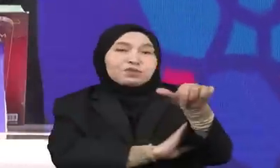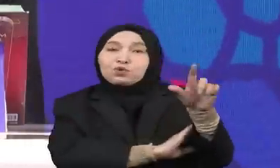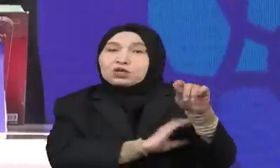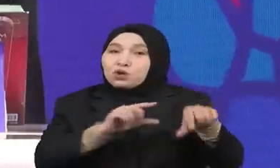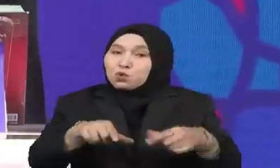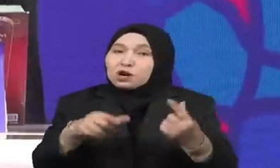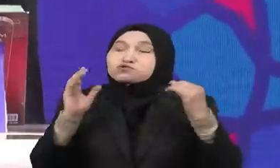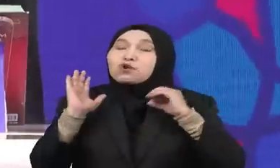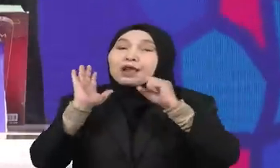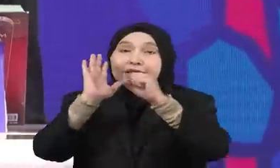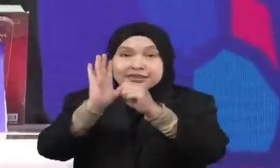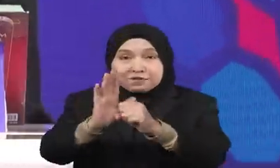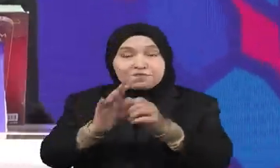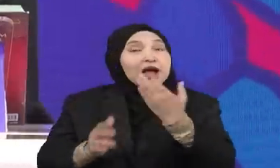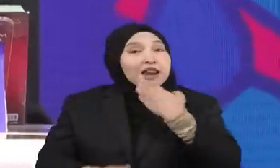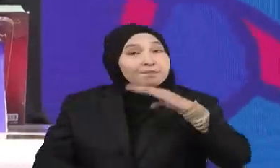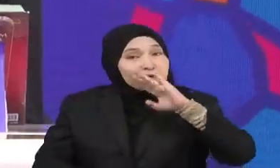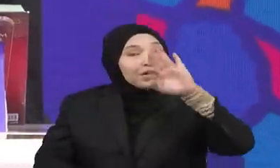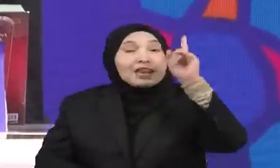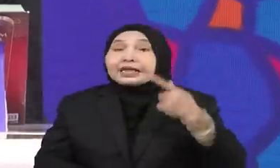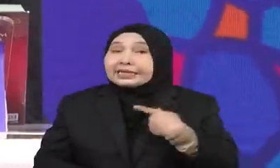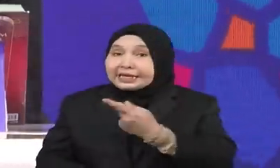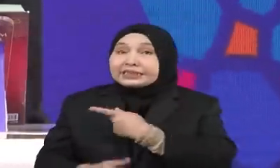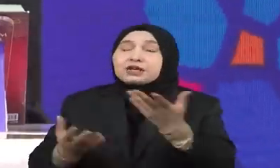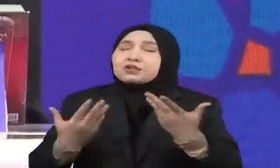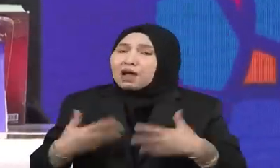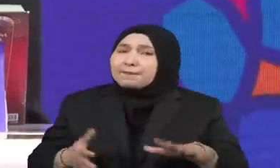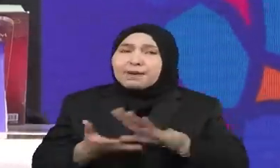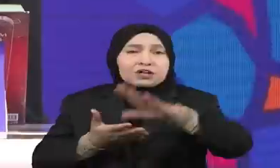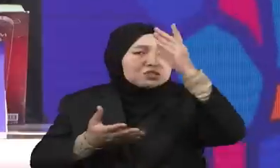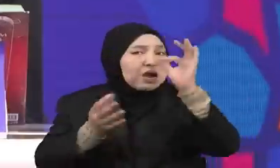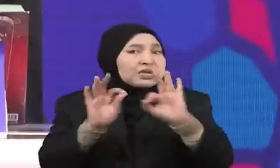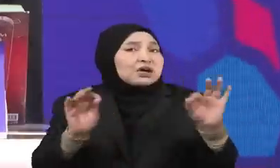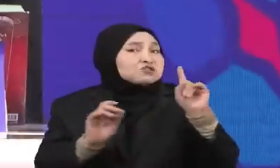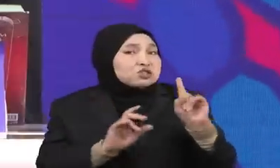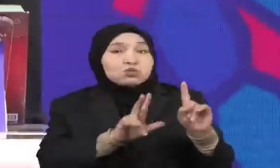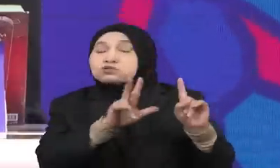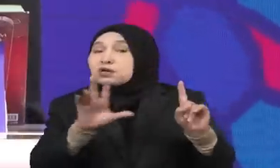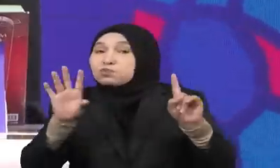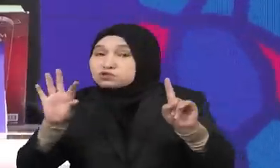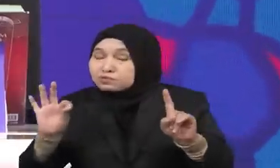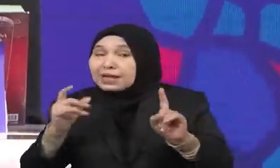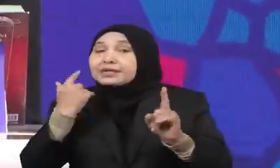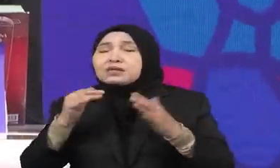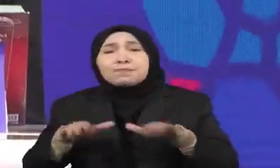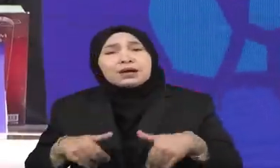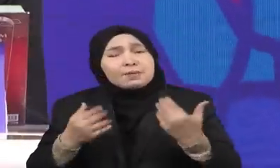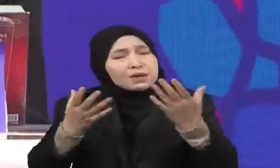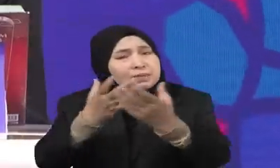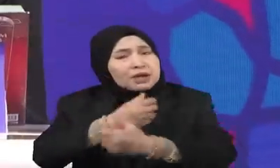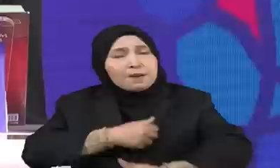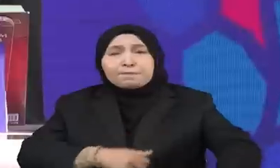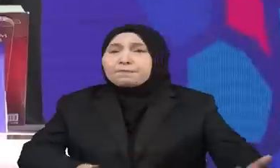salat dan infaq Alhamdulillah kita sudah belajar ayat 139 tadi Bagaimana mendapat